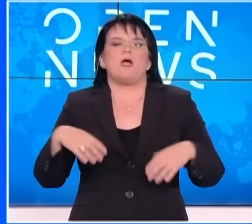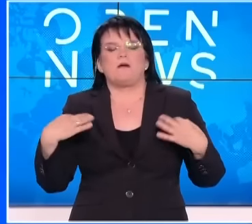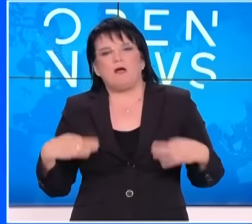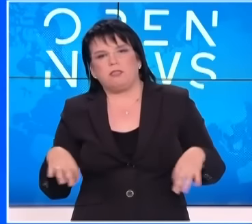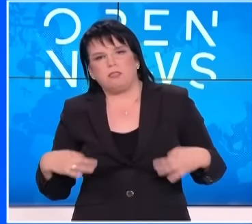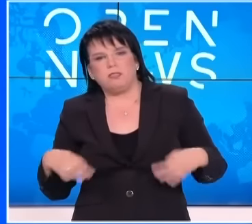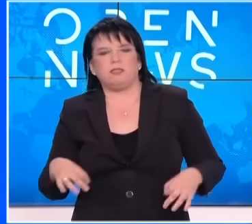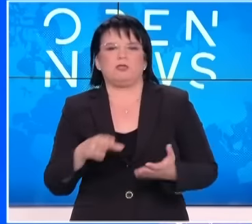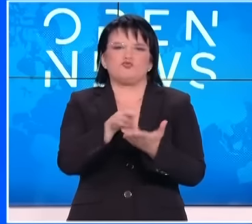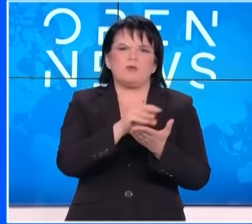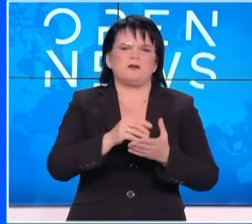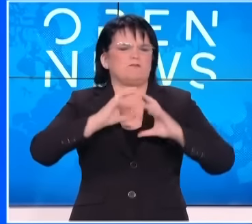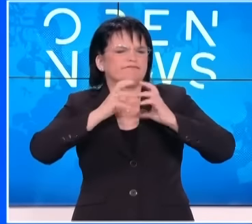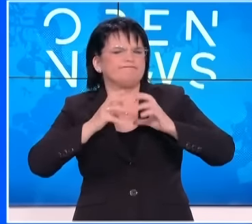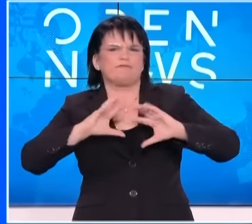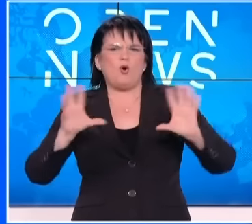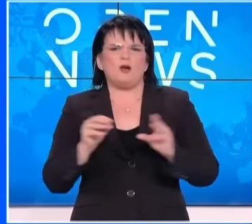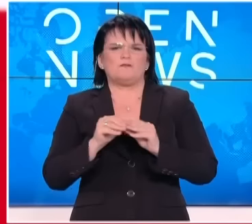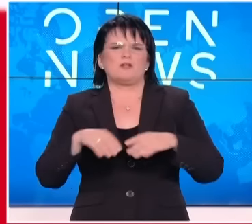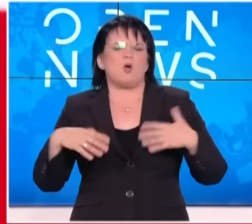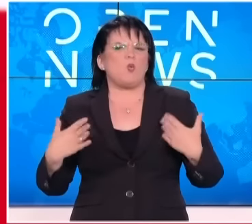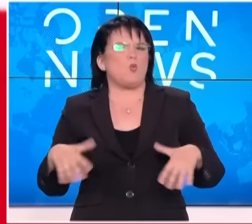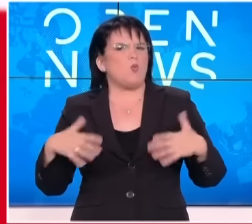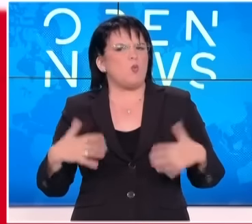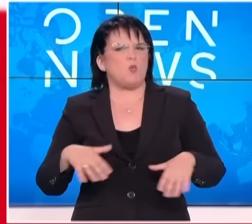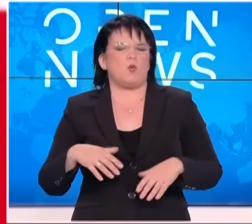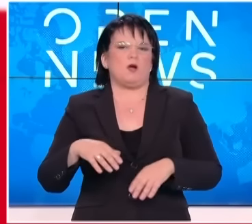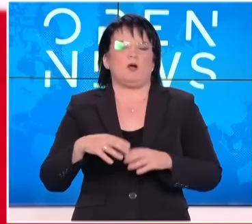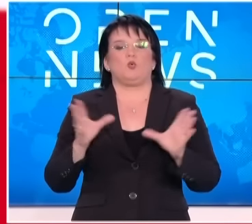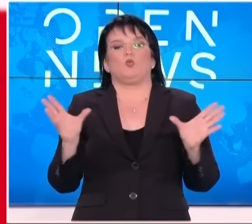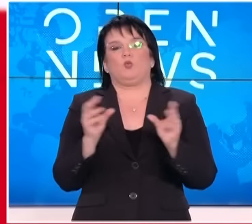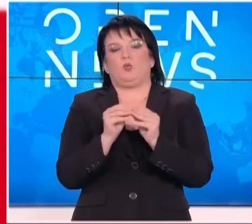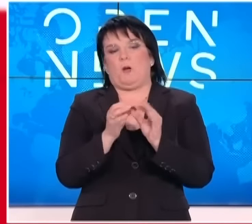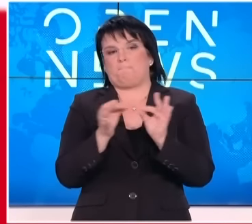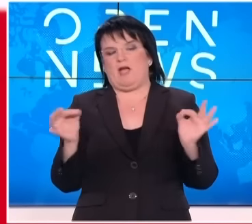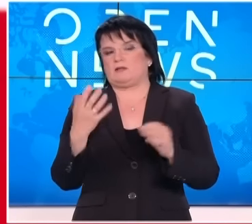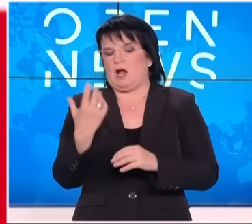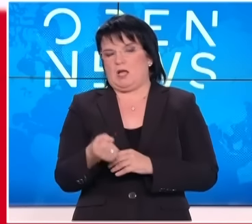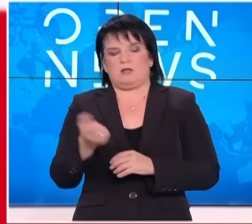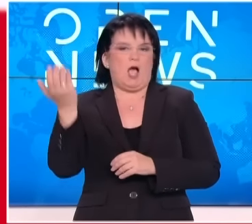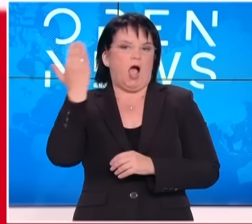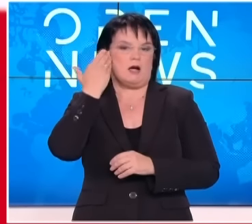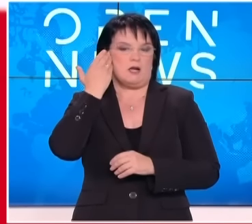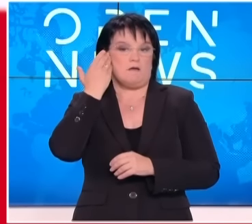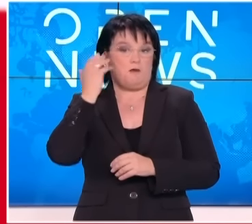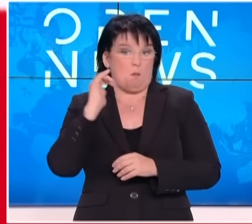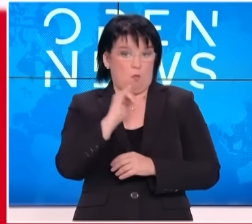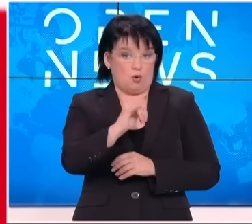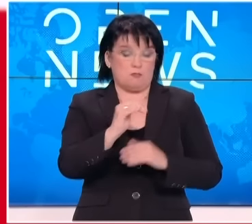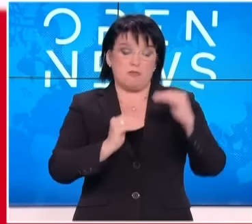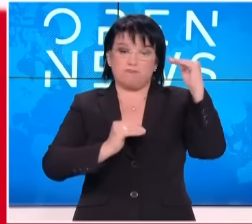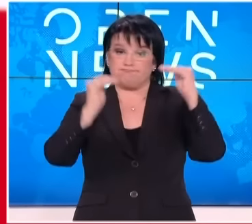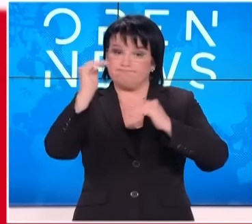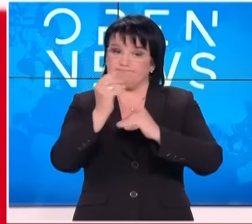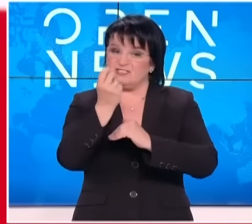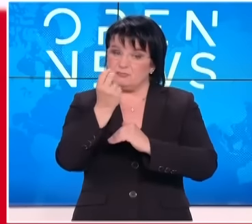πηγαίνουμε σουπερμάρκετ μανάβικο οπουδήποτε αλλού υπάρχει μια δέσμη μέτρων διότι η ακρίβεια δεν είναι μόνο είναι οι τιμές